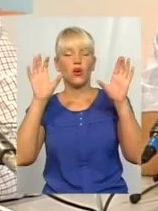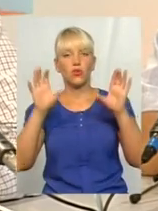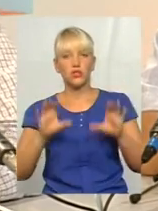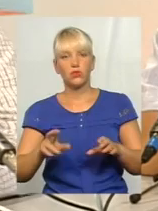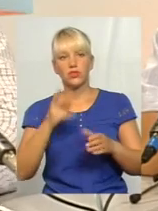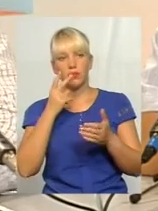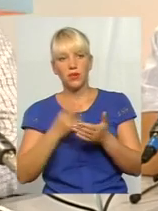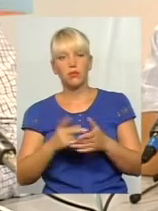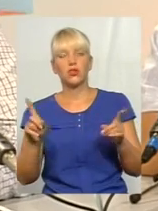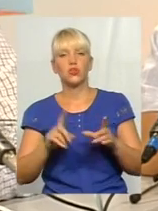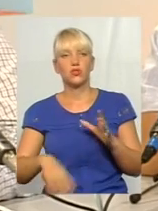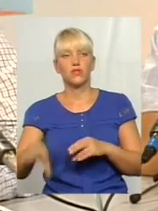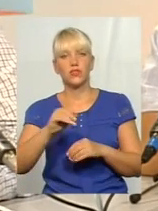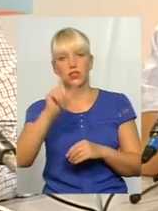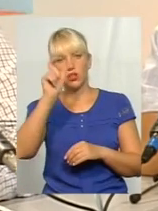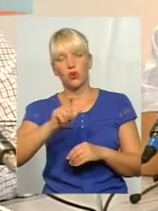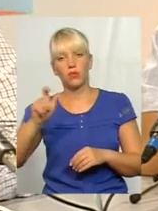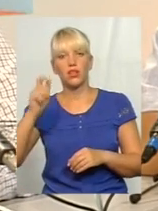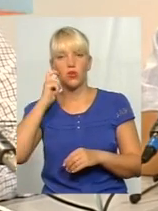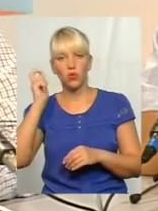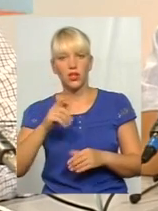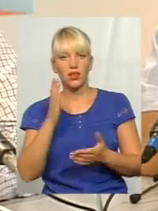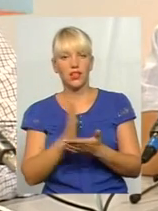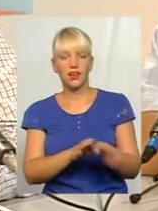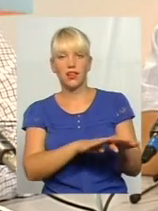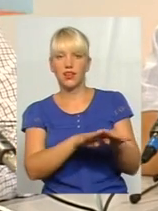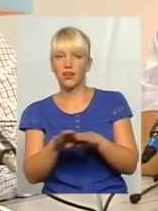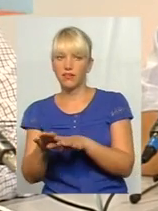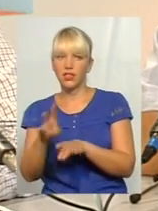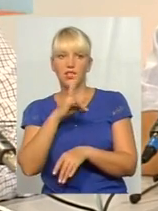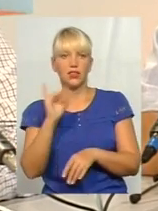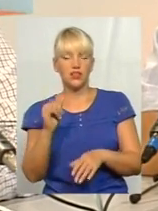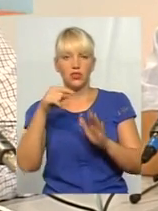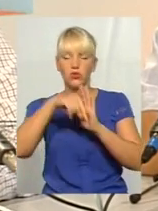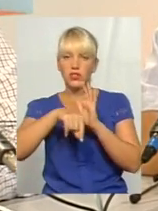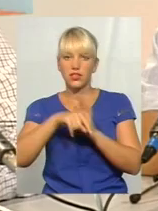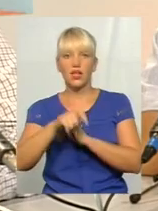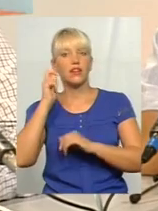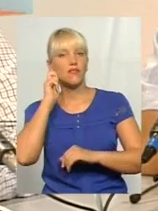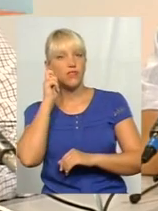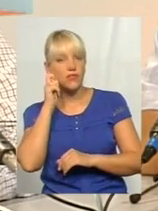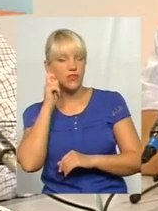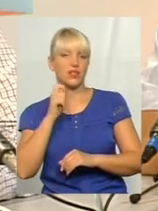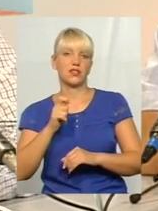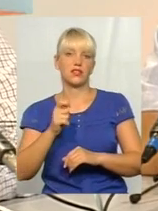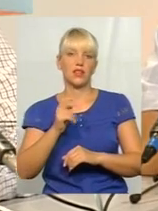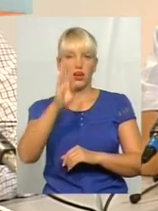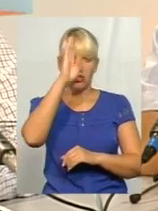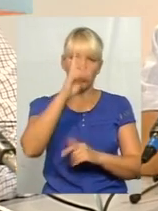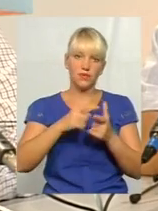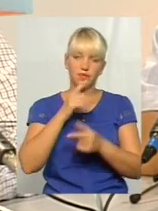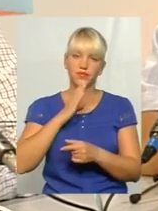передбачає що всі громадяни в Україні є рівні жодні ознаки вік стать